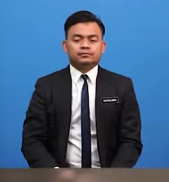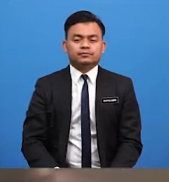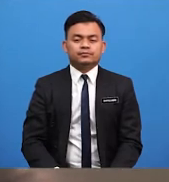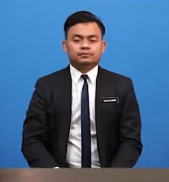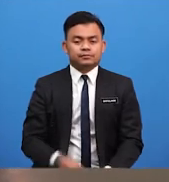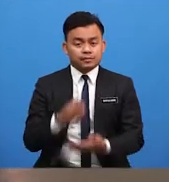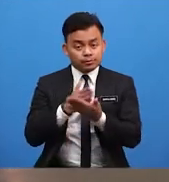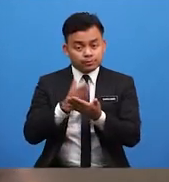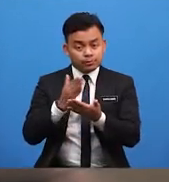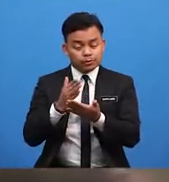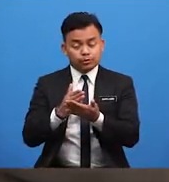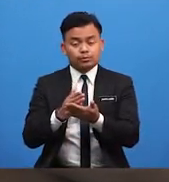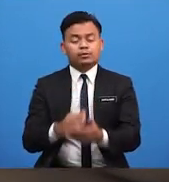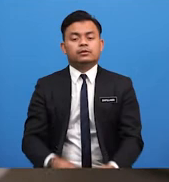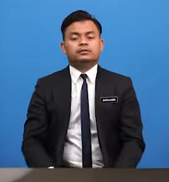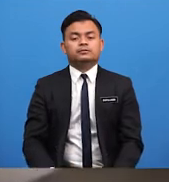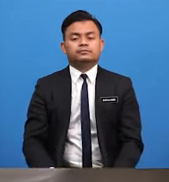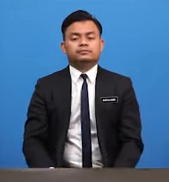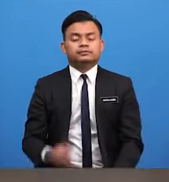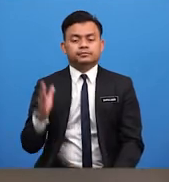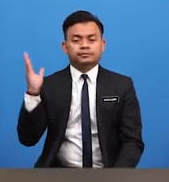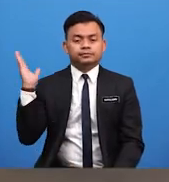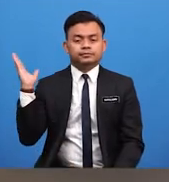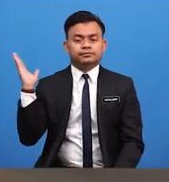Potong bawang besar berbentuk wedges.